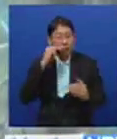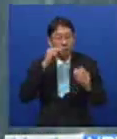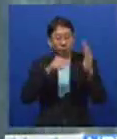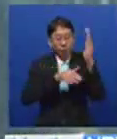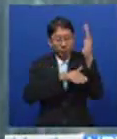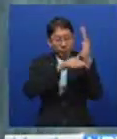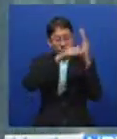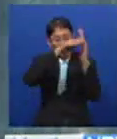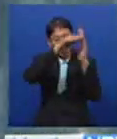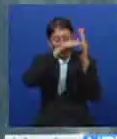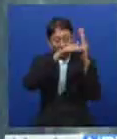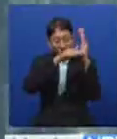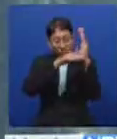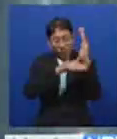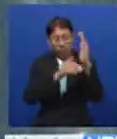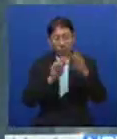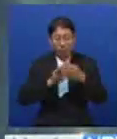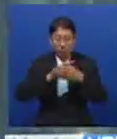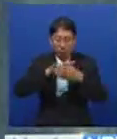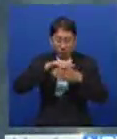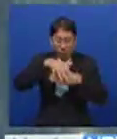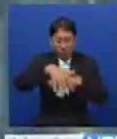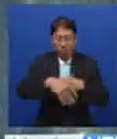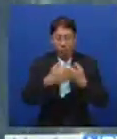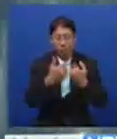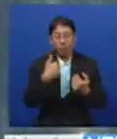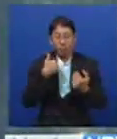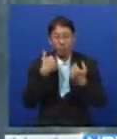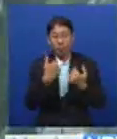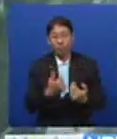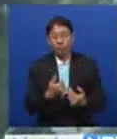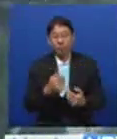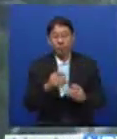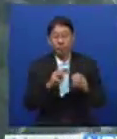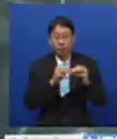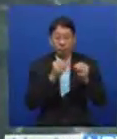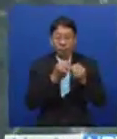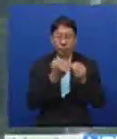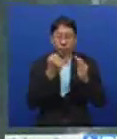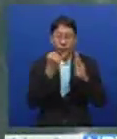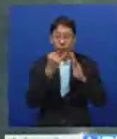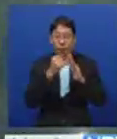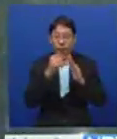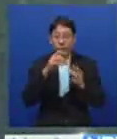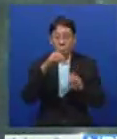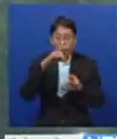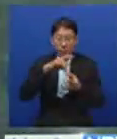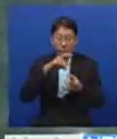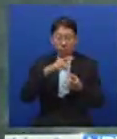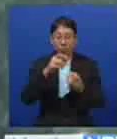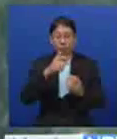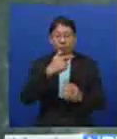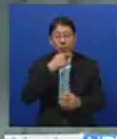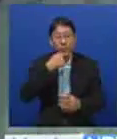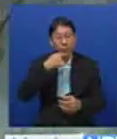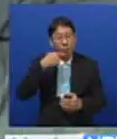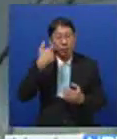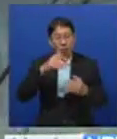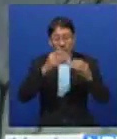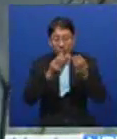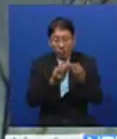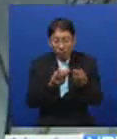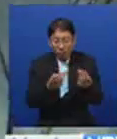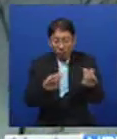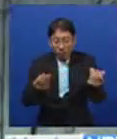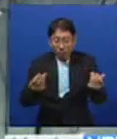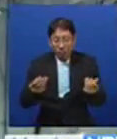ในแม่น้ำยมตั้งแต่ใต้ประตูระบายน้ำบ้านหาดสะพานจานหมู่ที่9ตำบลในเมืองอำเภอสวรรคโลกลงมาค่ะแห้งขอดจนเห็นผืนทรายเ